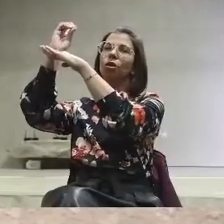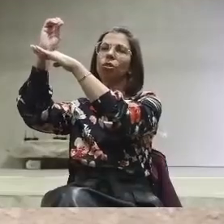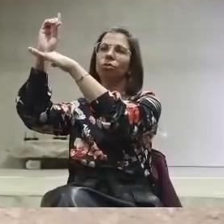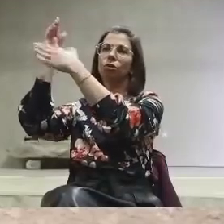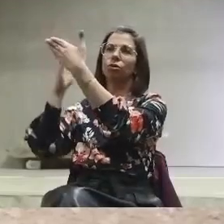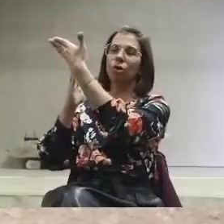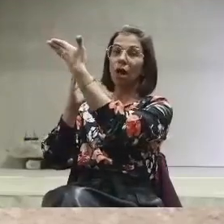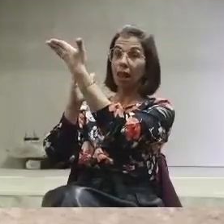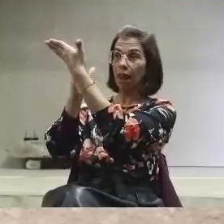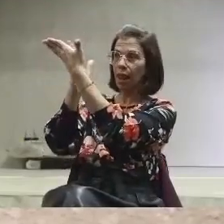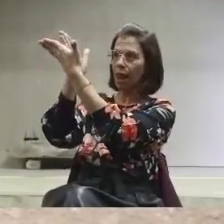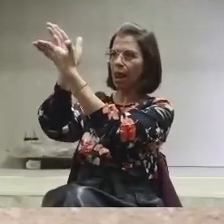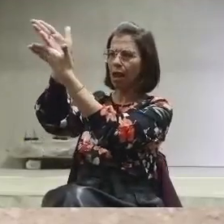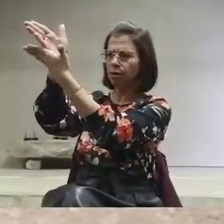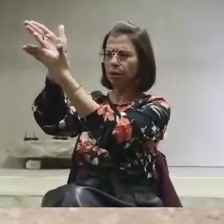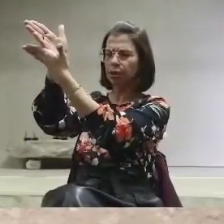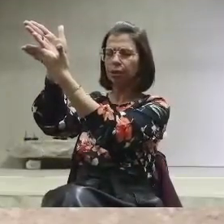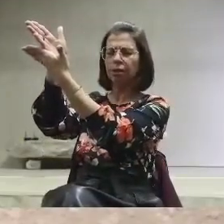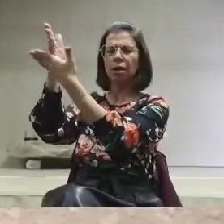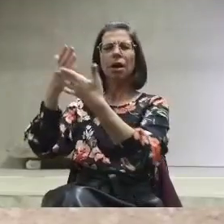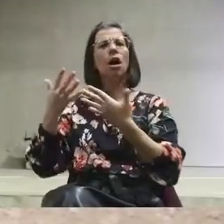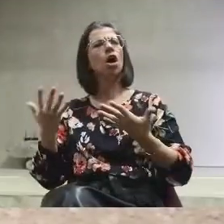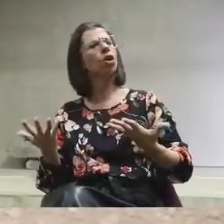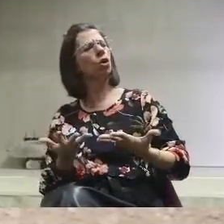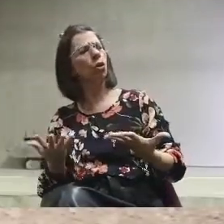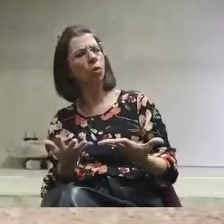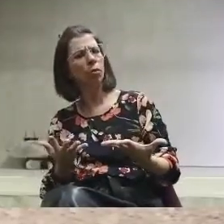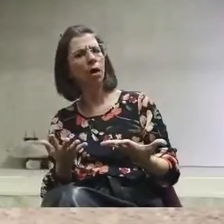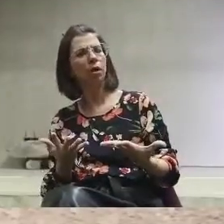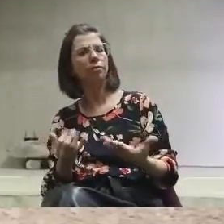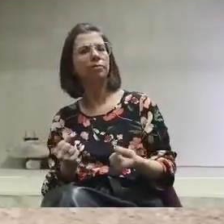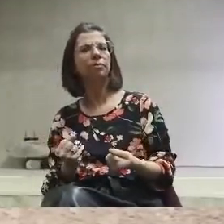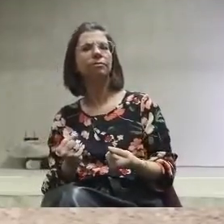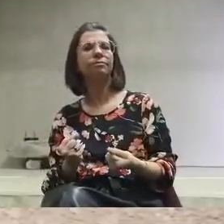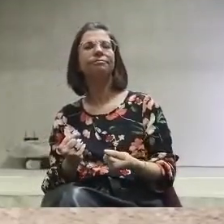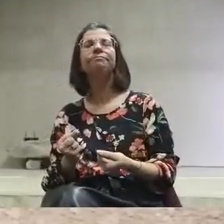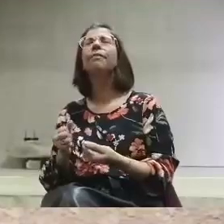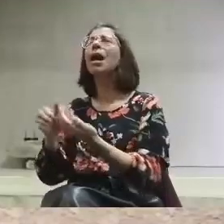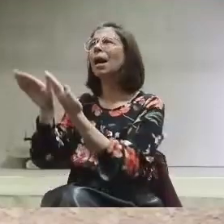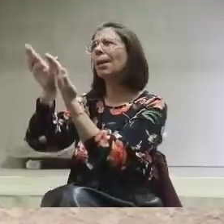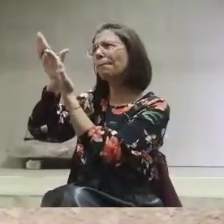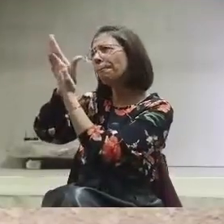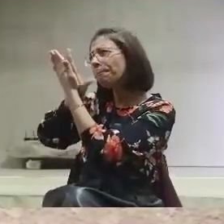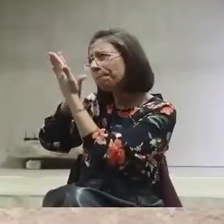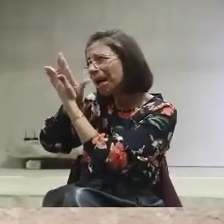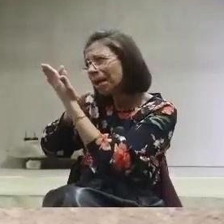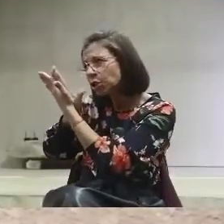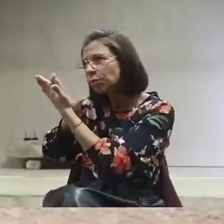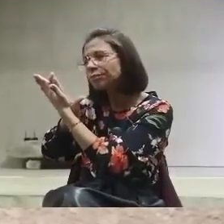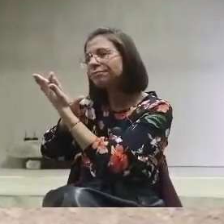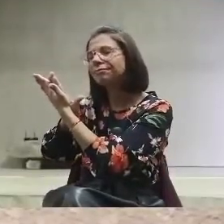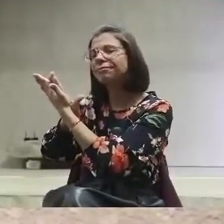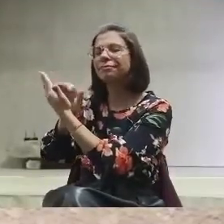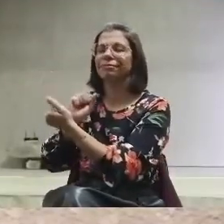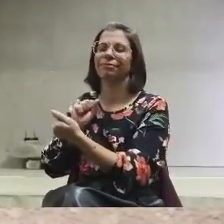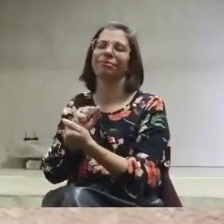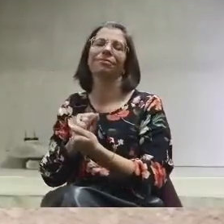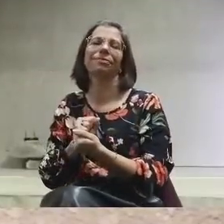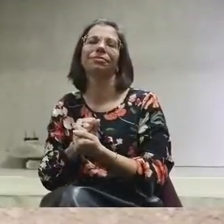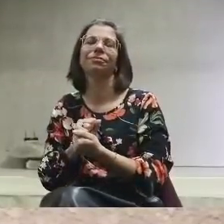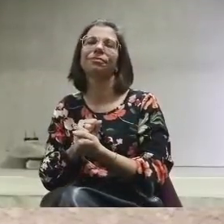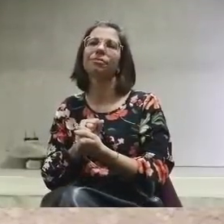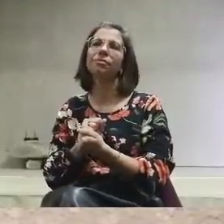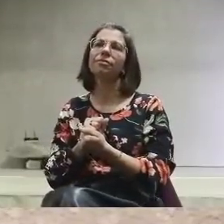qui se fait par la repentance, il y a ces bénédictions que nous recevons de la part du